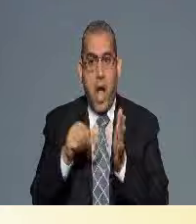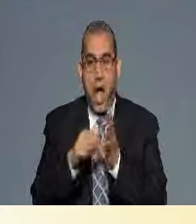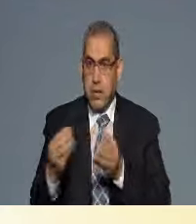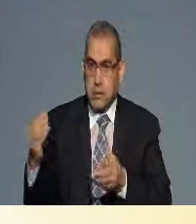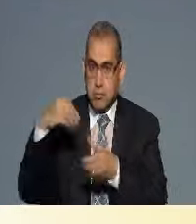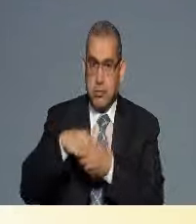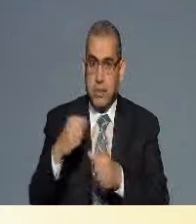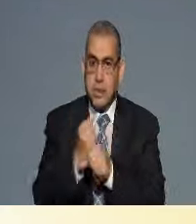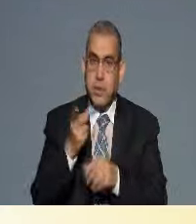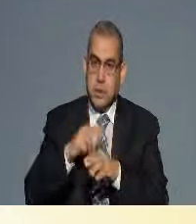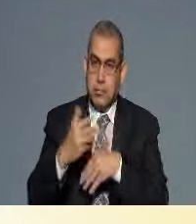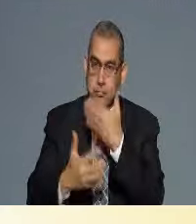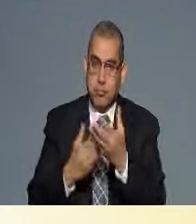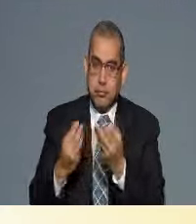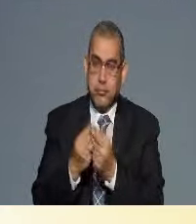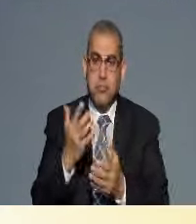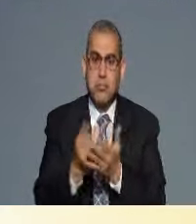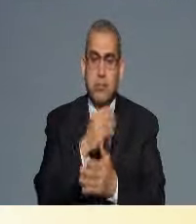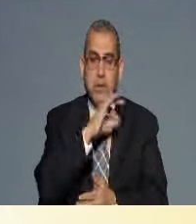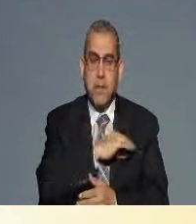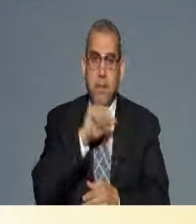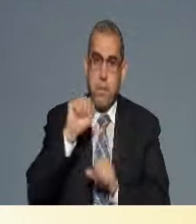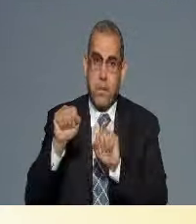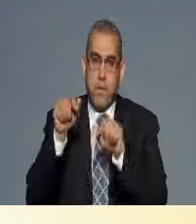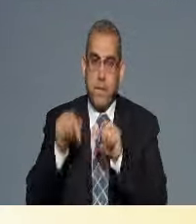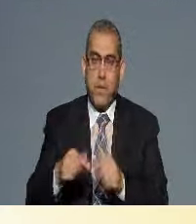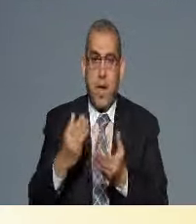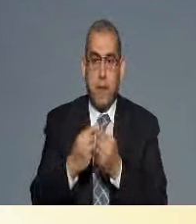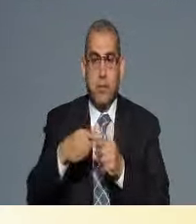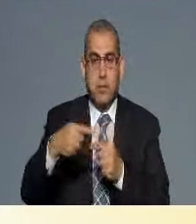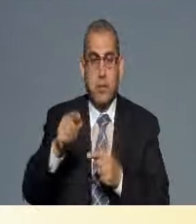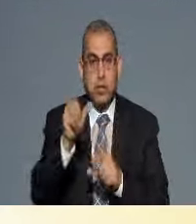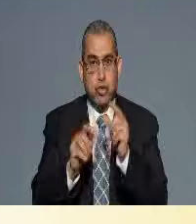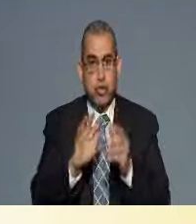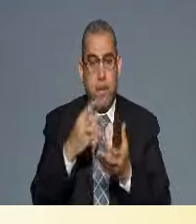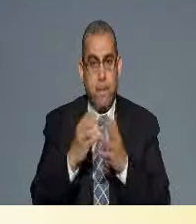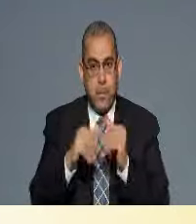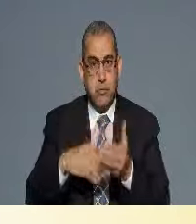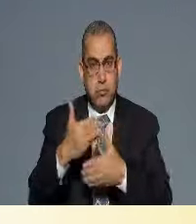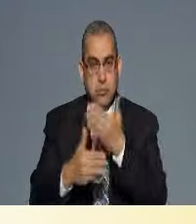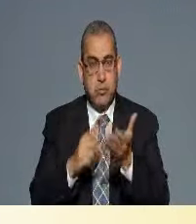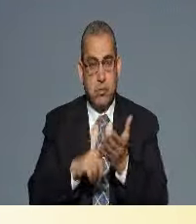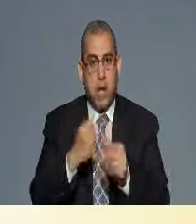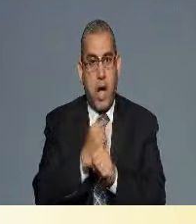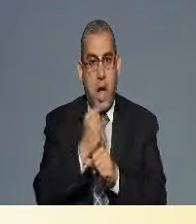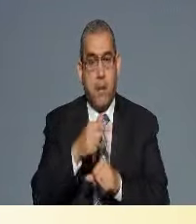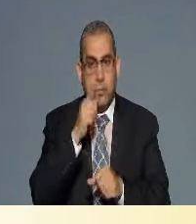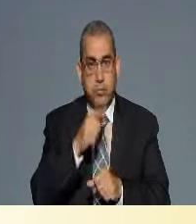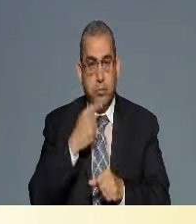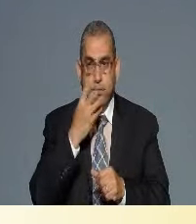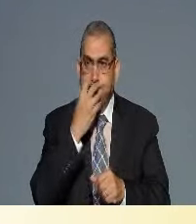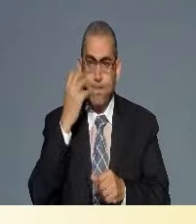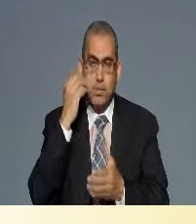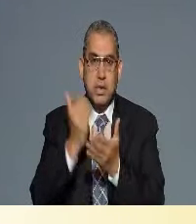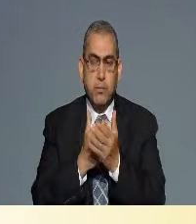يعيد استثماراته بما يحقق له العائد عليه وعلى المواطن وعلى الدولة المصرية، وده دورنا سيادتك في الحجم الاستثماري